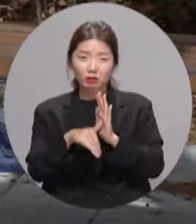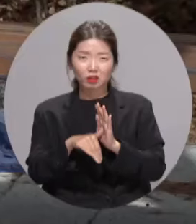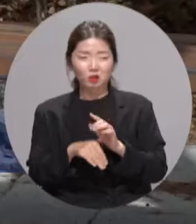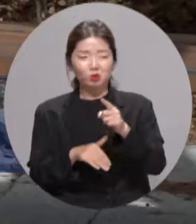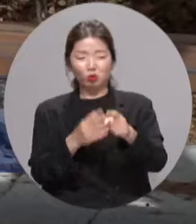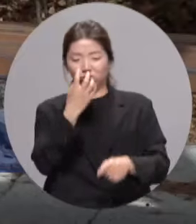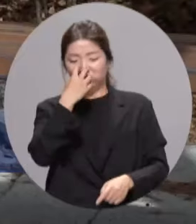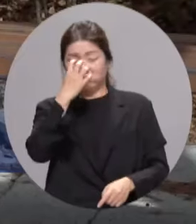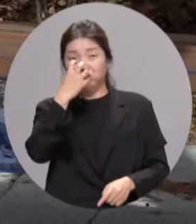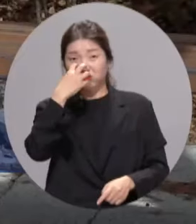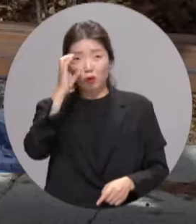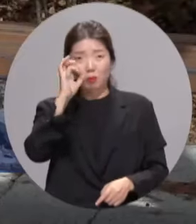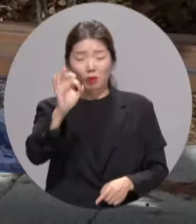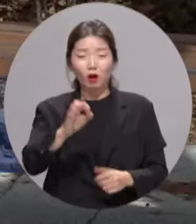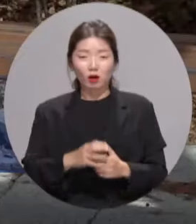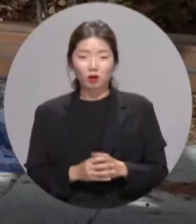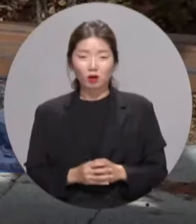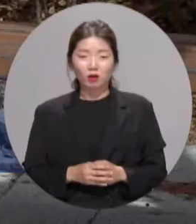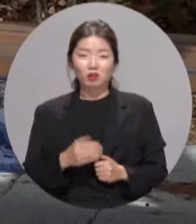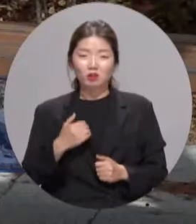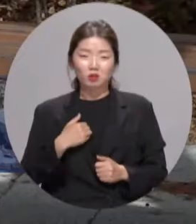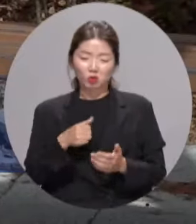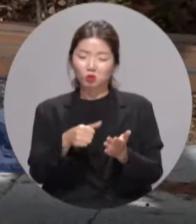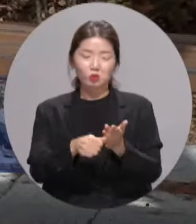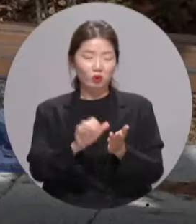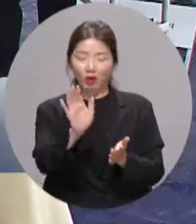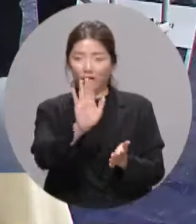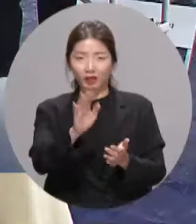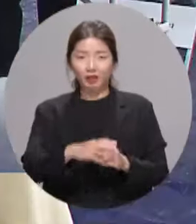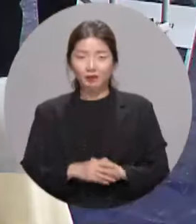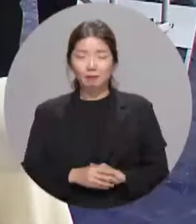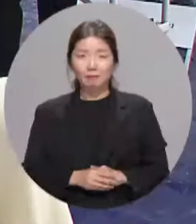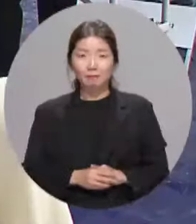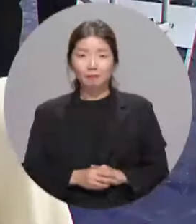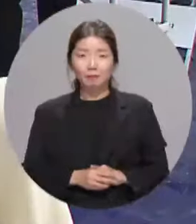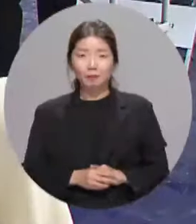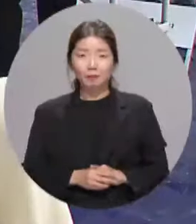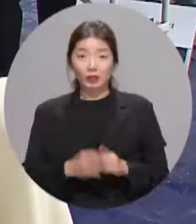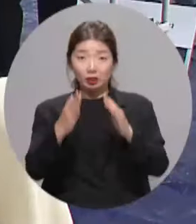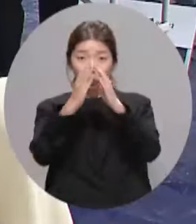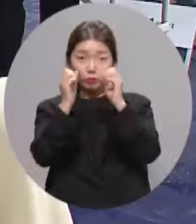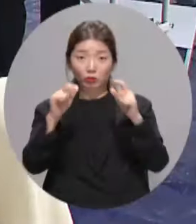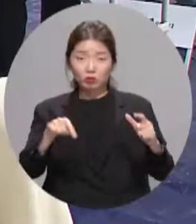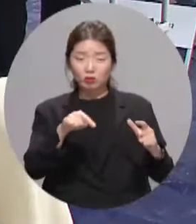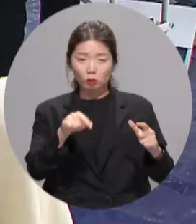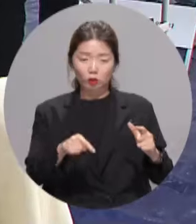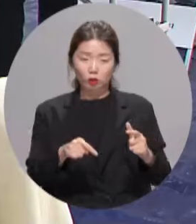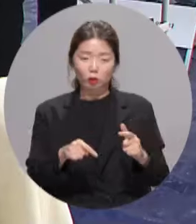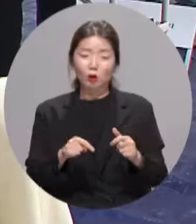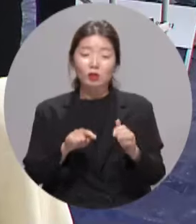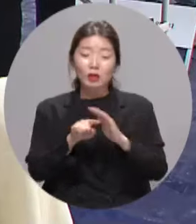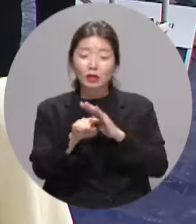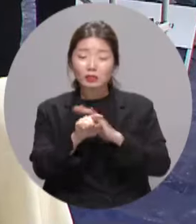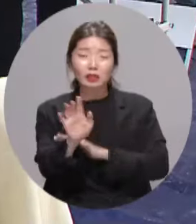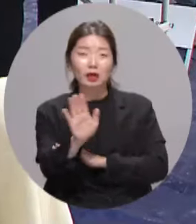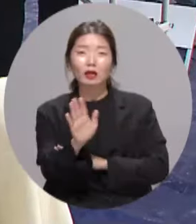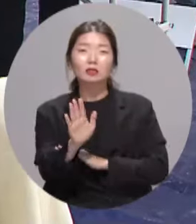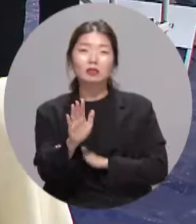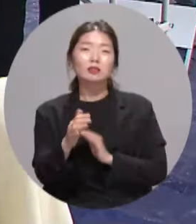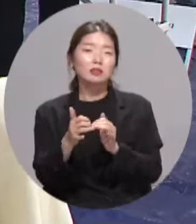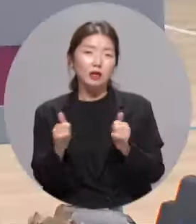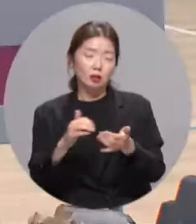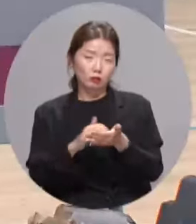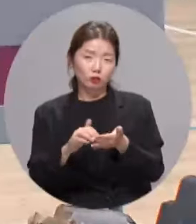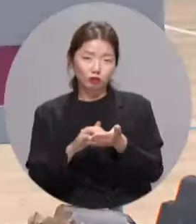오만 방자한 걸로 그렇게 보여서 저는 이런 투표를 했습니다. 전북에서 아예 투표소조차 찾지 않은